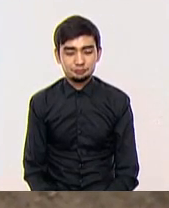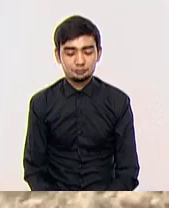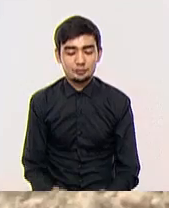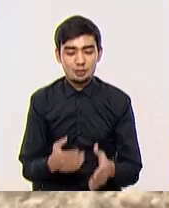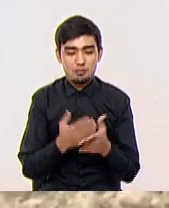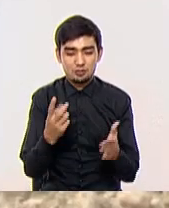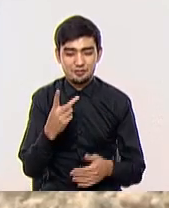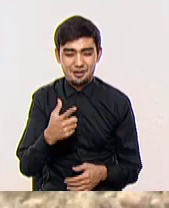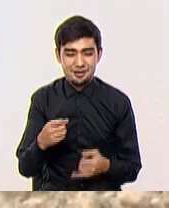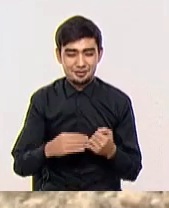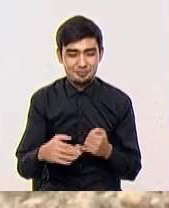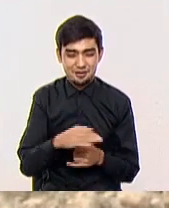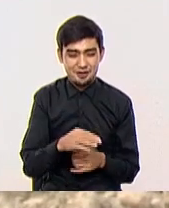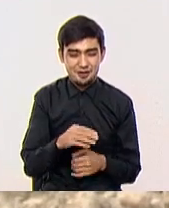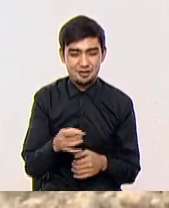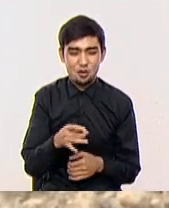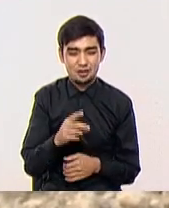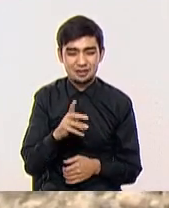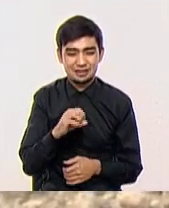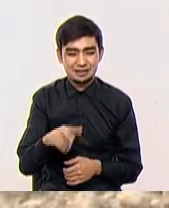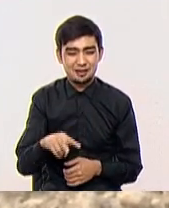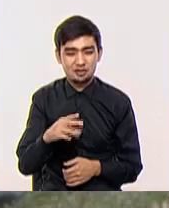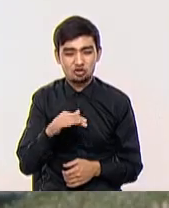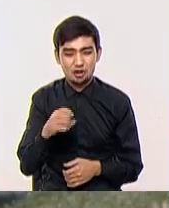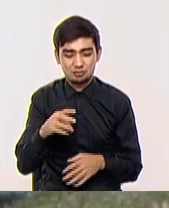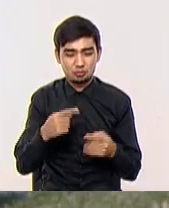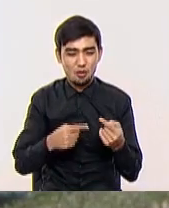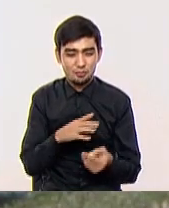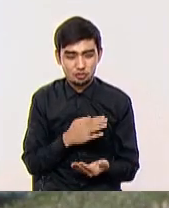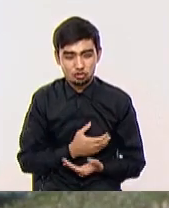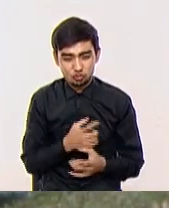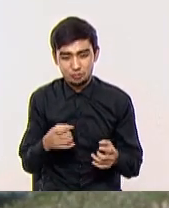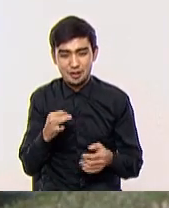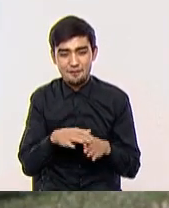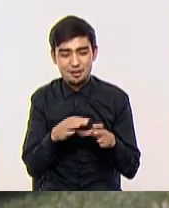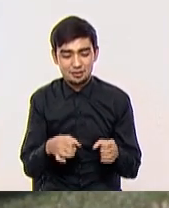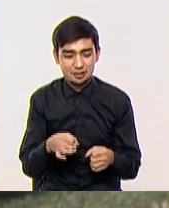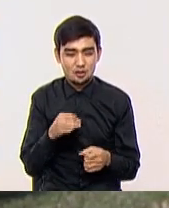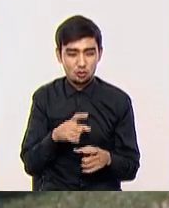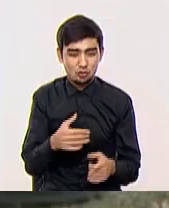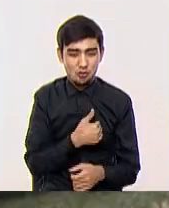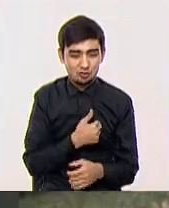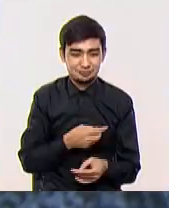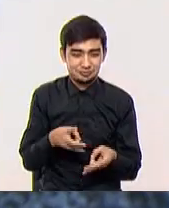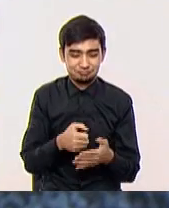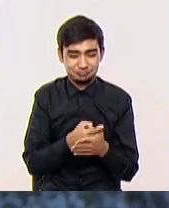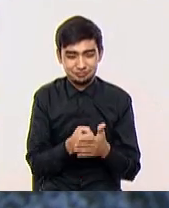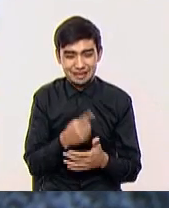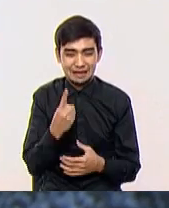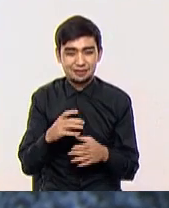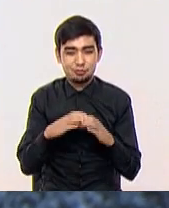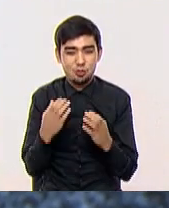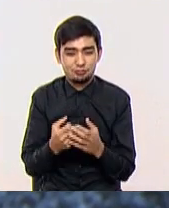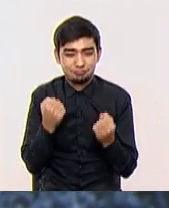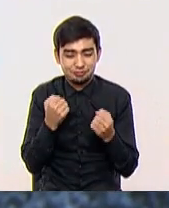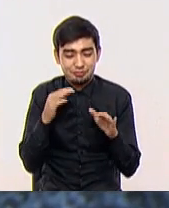Больше 2 гектаров земли в микрорайоне Кызылжар стали предметом спора между жителями и властями. Люди так хотели отстоять единственный